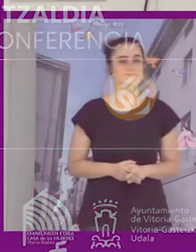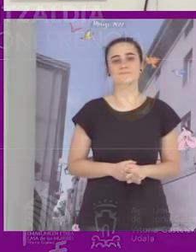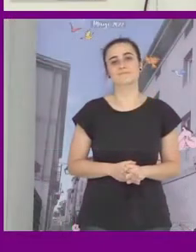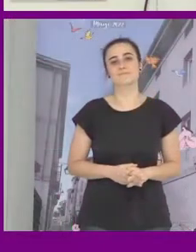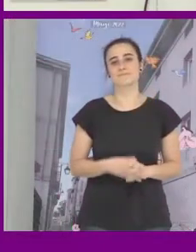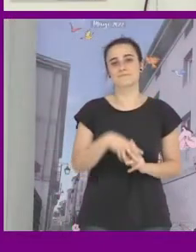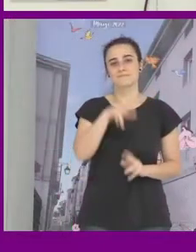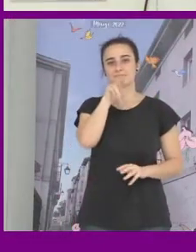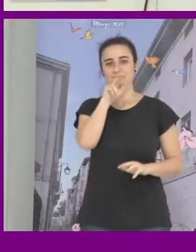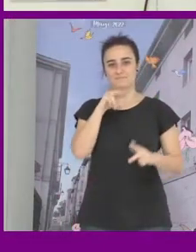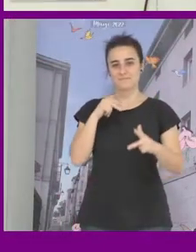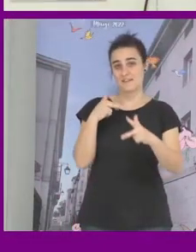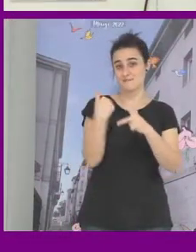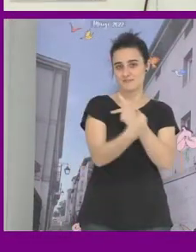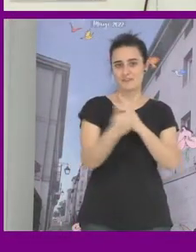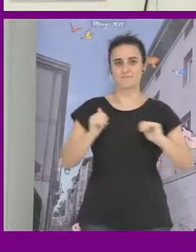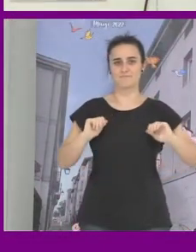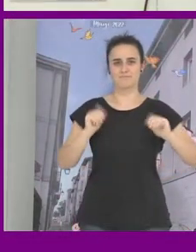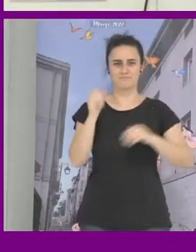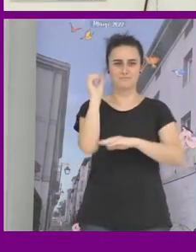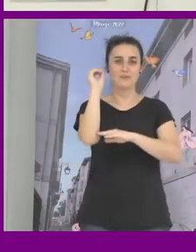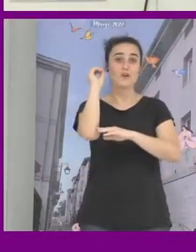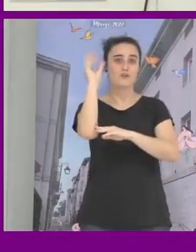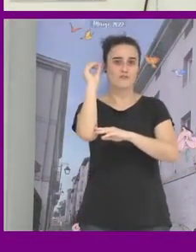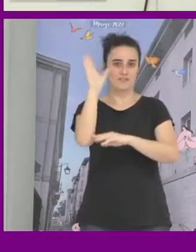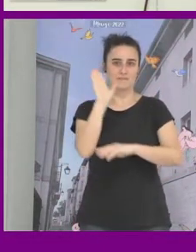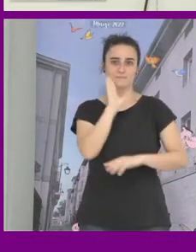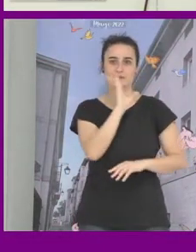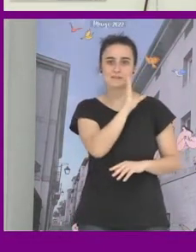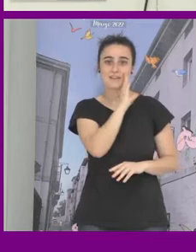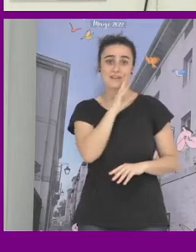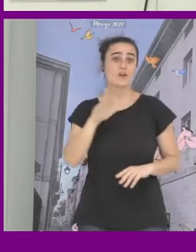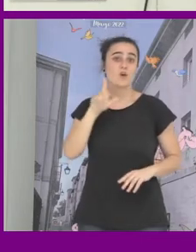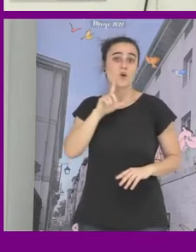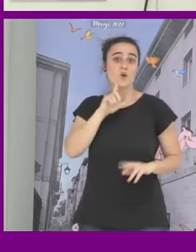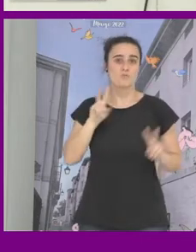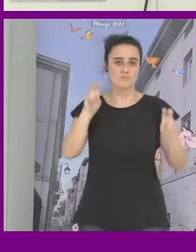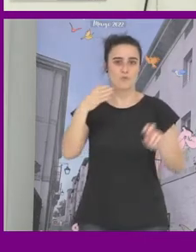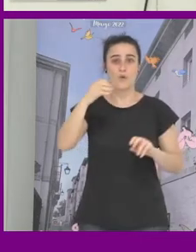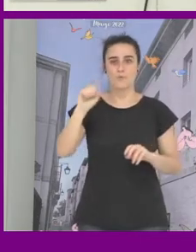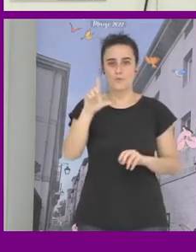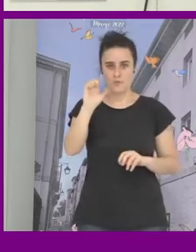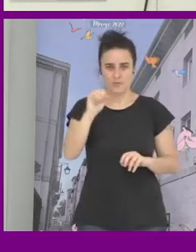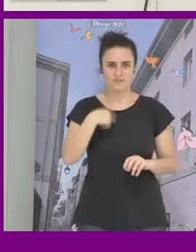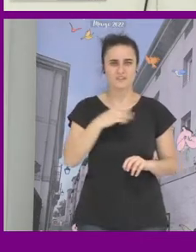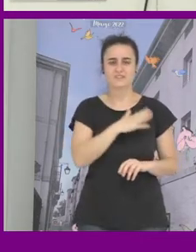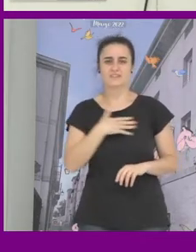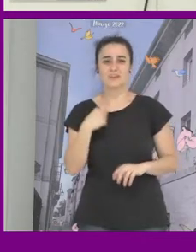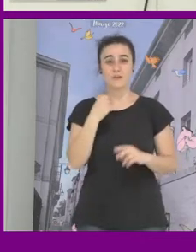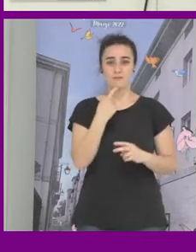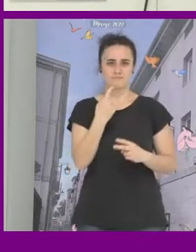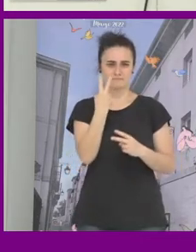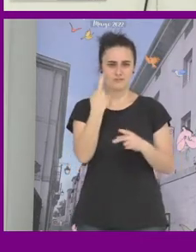Itzaldi amatasun boioen inguruko itzaldiarekin. Bueno, pia bat ohar ditut holan aipatzeko, espero ez errez